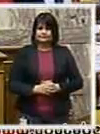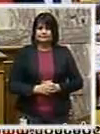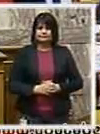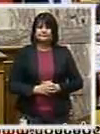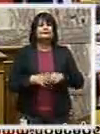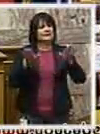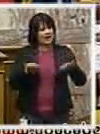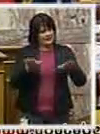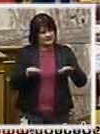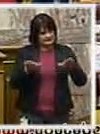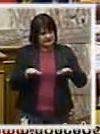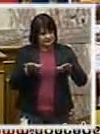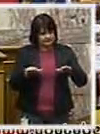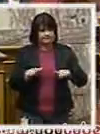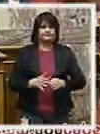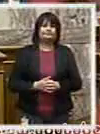Καθίστε κάτω.